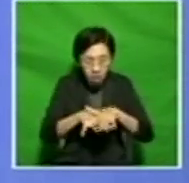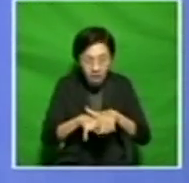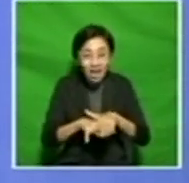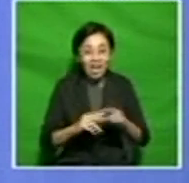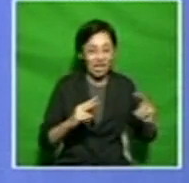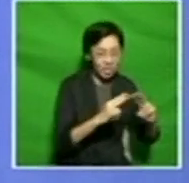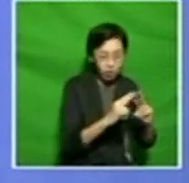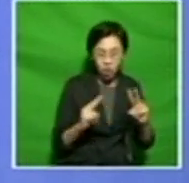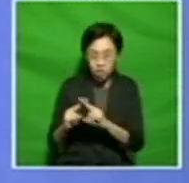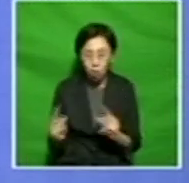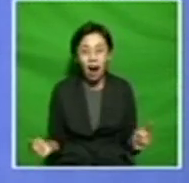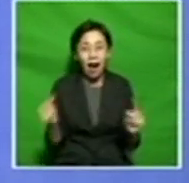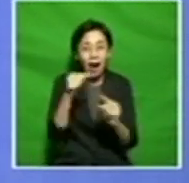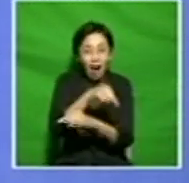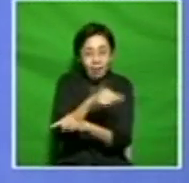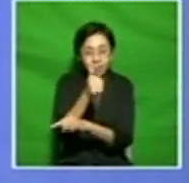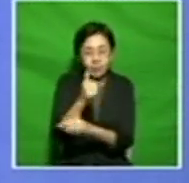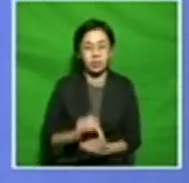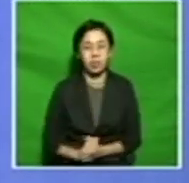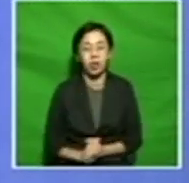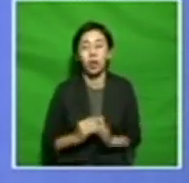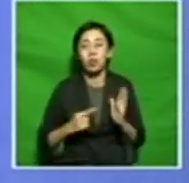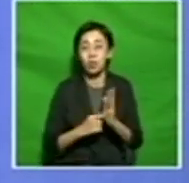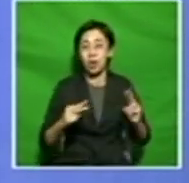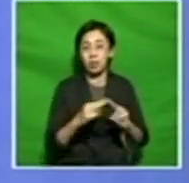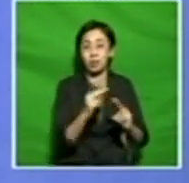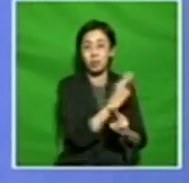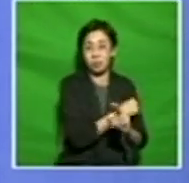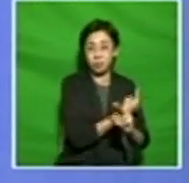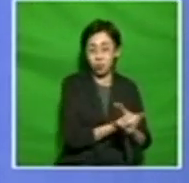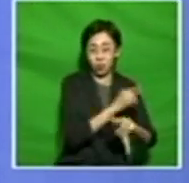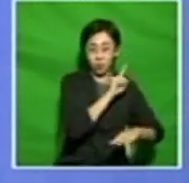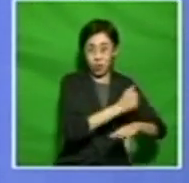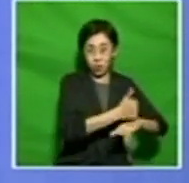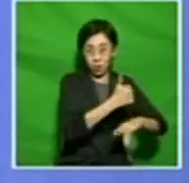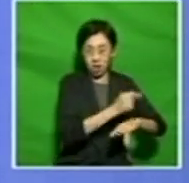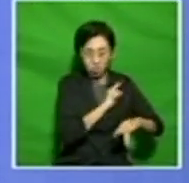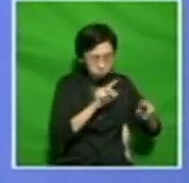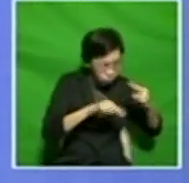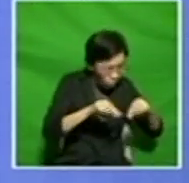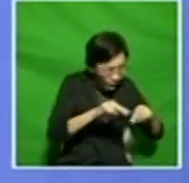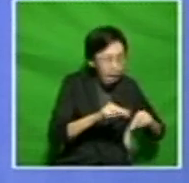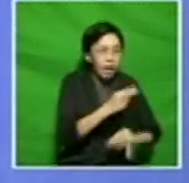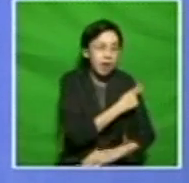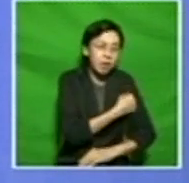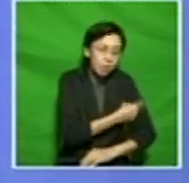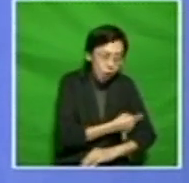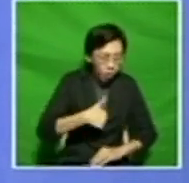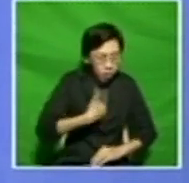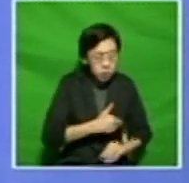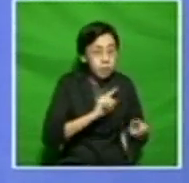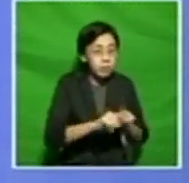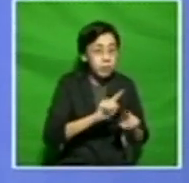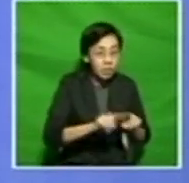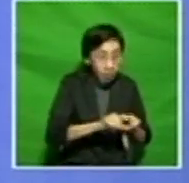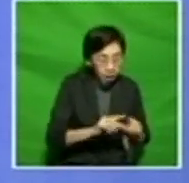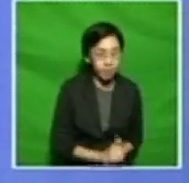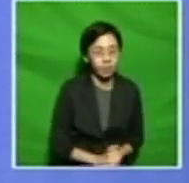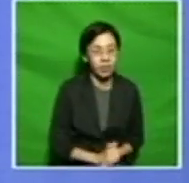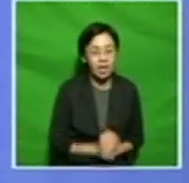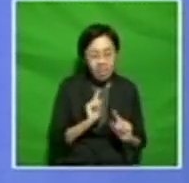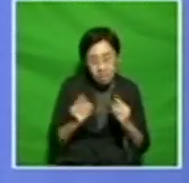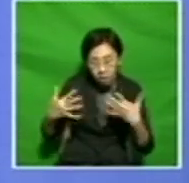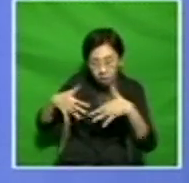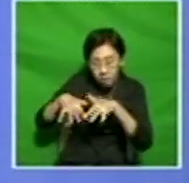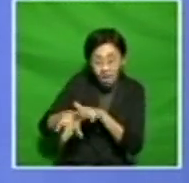ทรวงได้เช่นปลัดกระทรวงสาธารณสุขเป็นหัวหน้าผู้รับผิดชอบด้านสาธารณสุขแปลว่าท่านสามารถประส